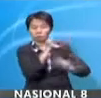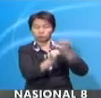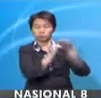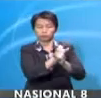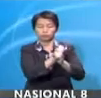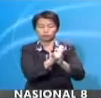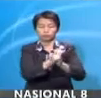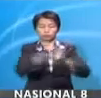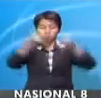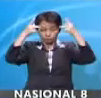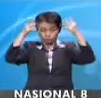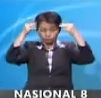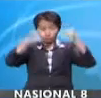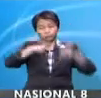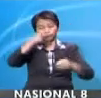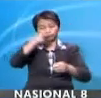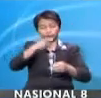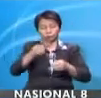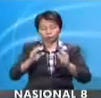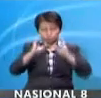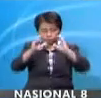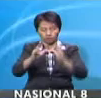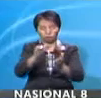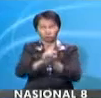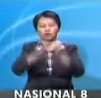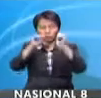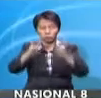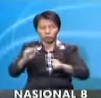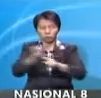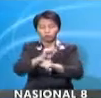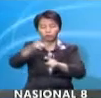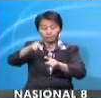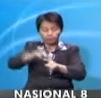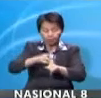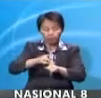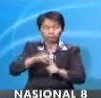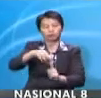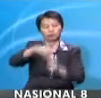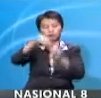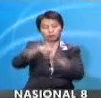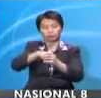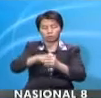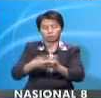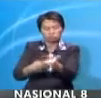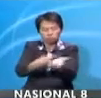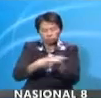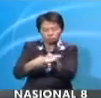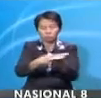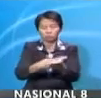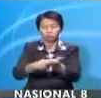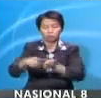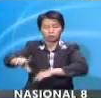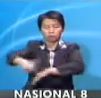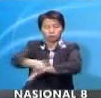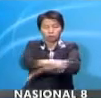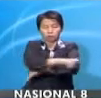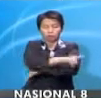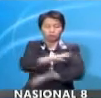Menteri Datuk Seri Najib Tun Razak berkata pendekatan itu dapat digunapakai terutama dalam isu pertikaian Laut China